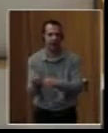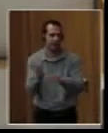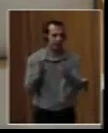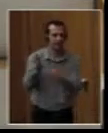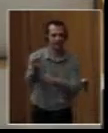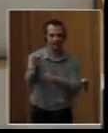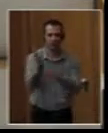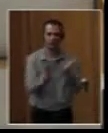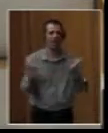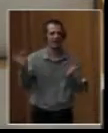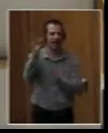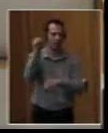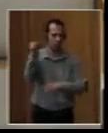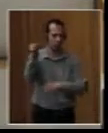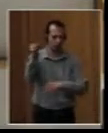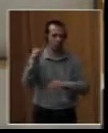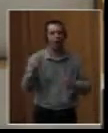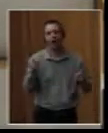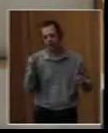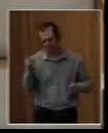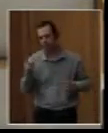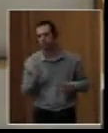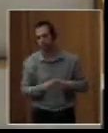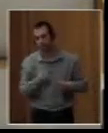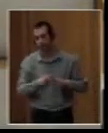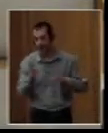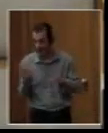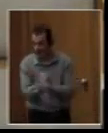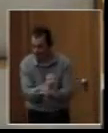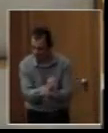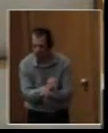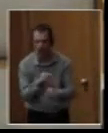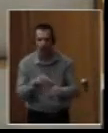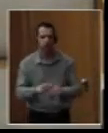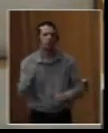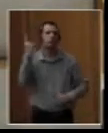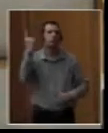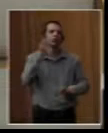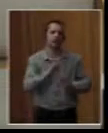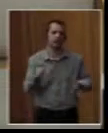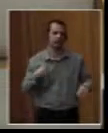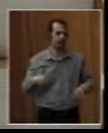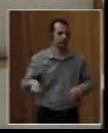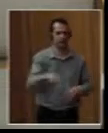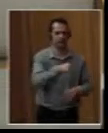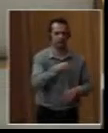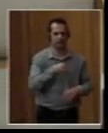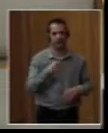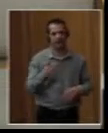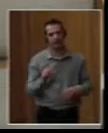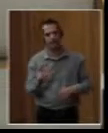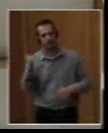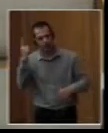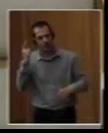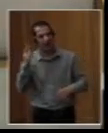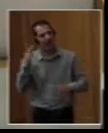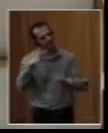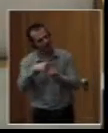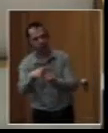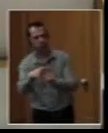το καταφέρουμε, θα αποτελήσει μια πρωτιά, με την καλή έννοια πρωτιά,